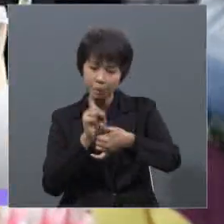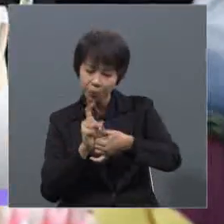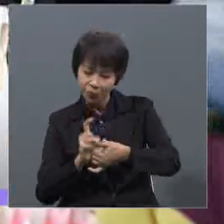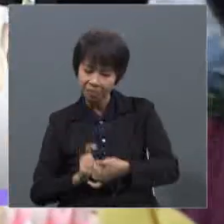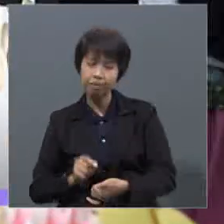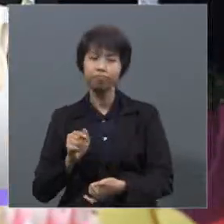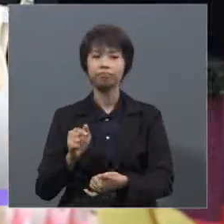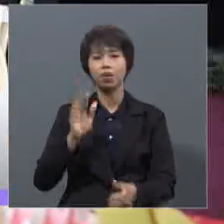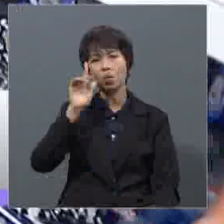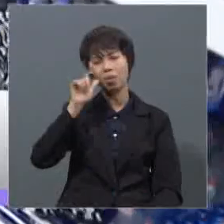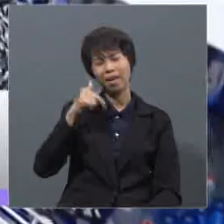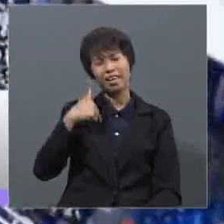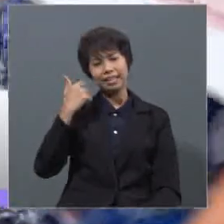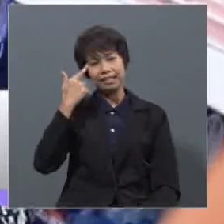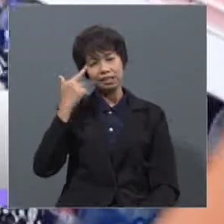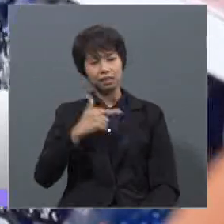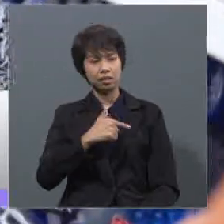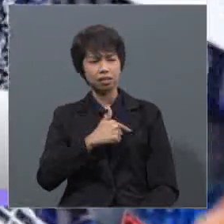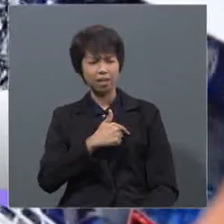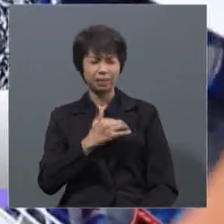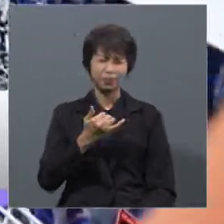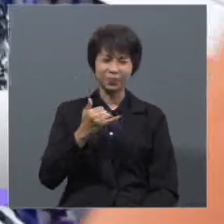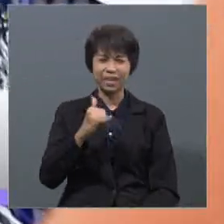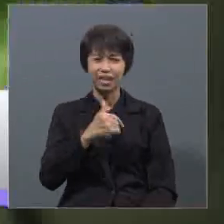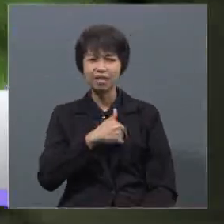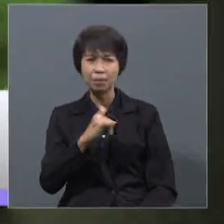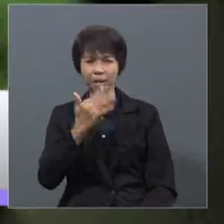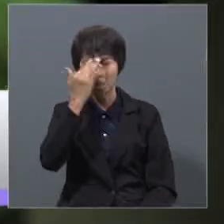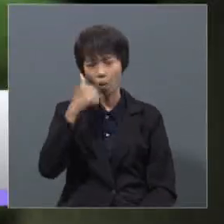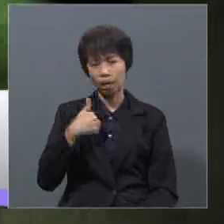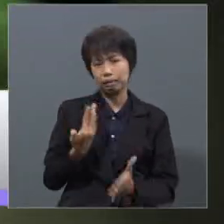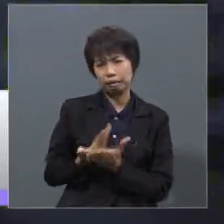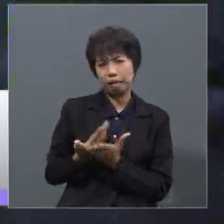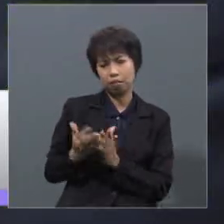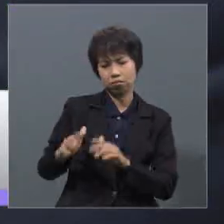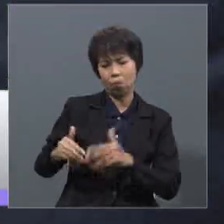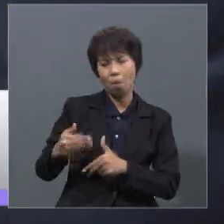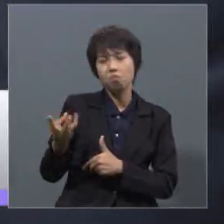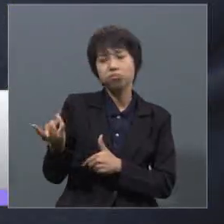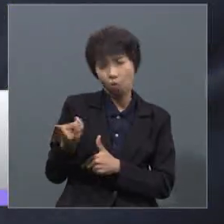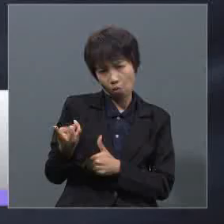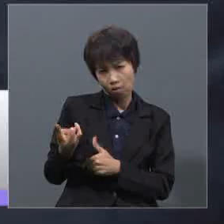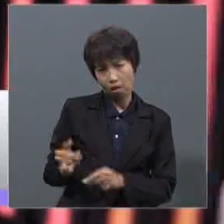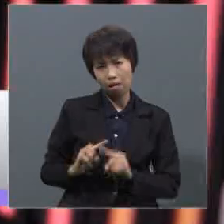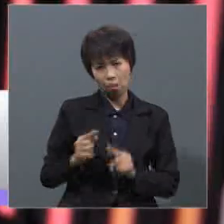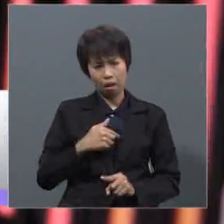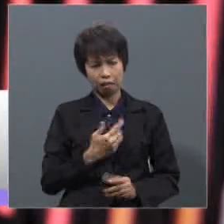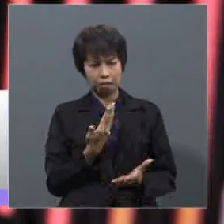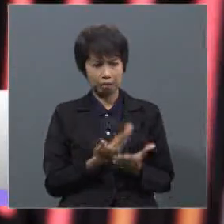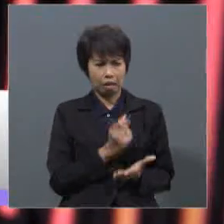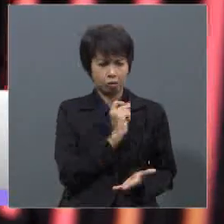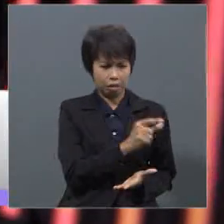ผู้ปกครองเขาไม่มั่นใจในภาวะเศรษฐกิจไทยเพราะรายรับรายรับของตัวเองเนี่ยมีน้อยลงในขณะที่ยังขาดสภาพคล่อง